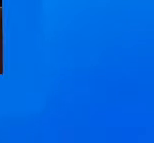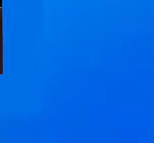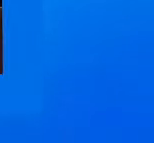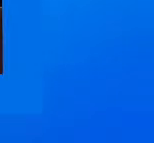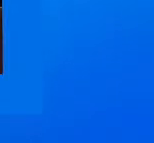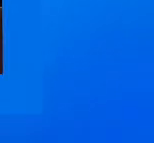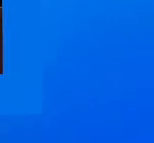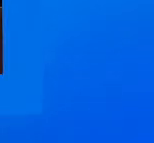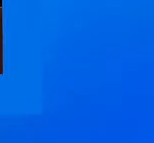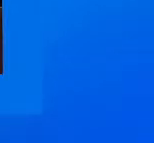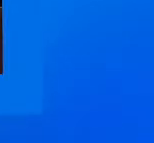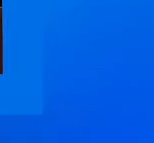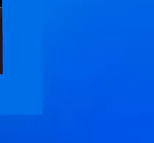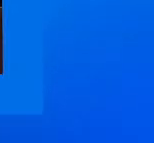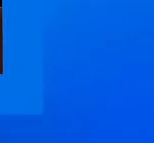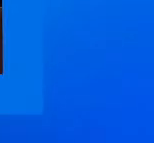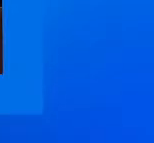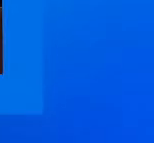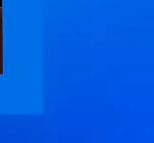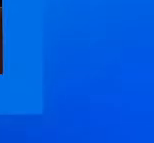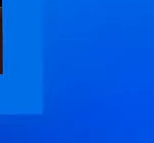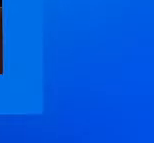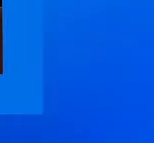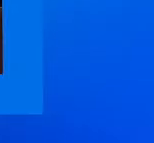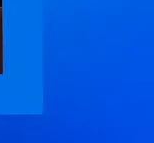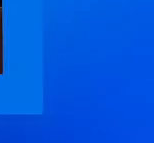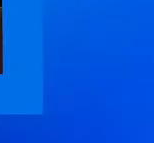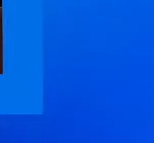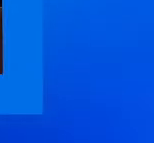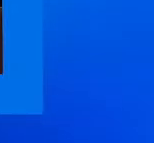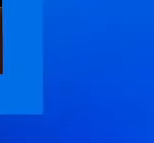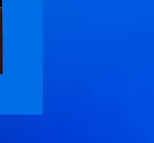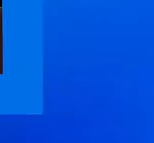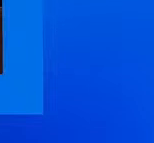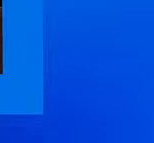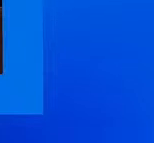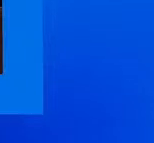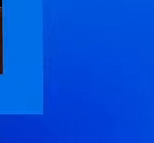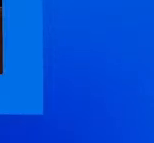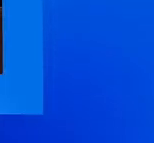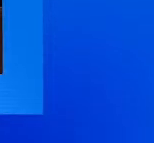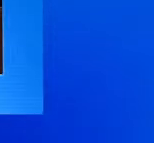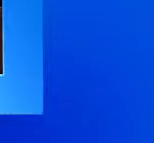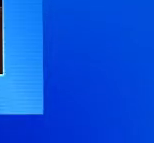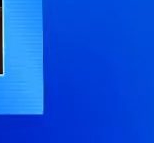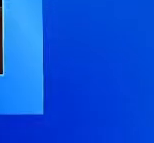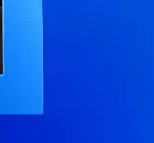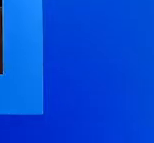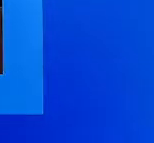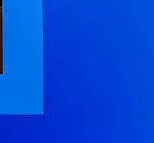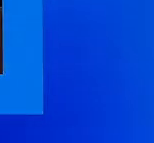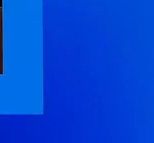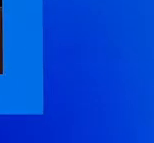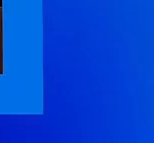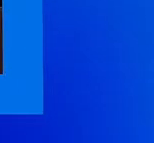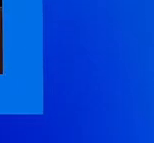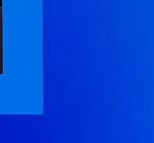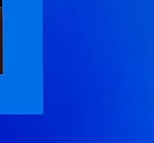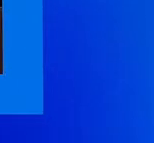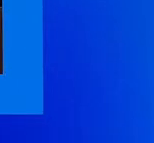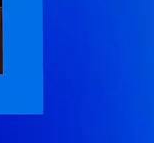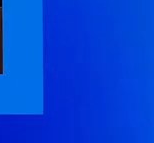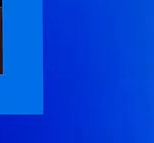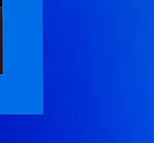à votre disponibilité numéro 2 vous devez être conscient des